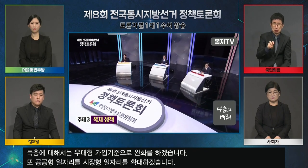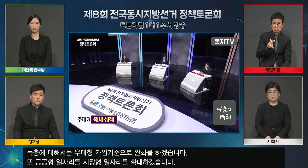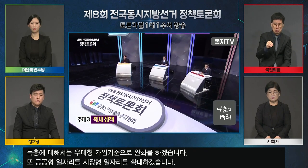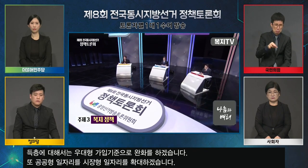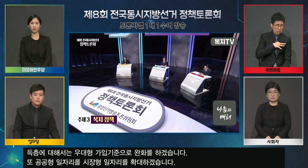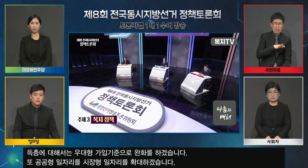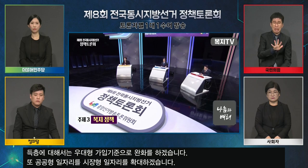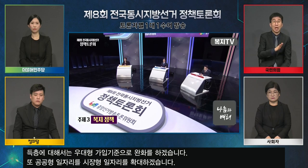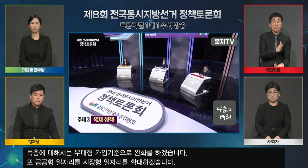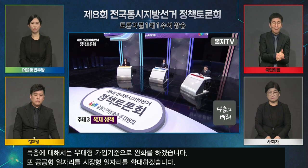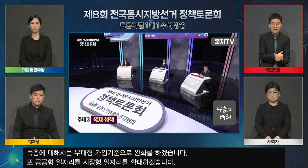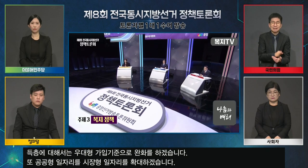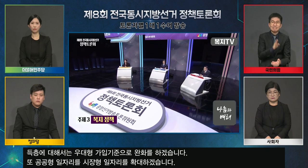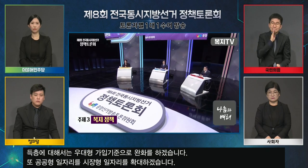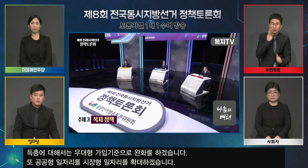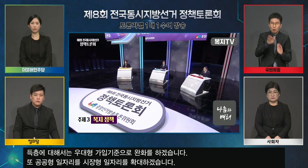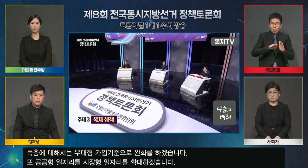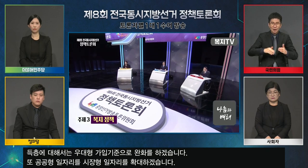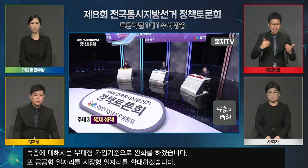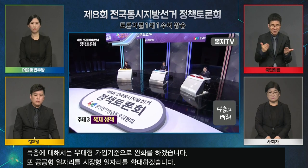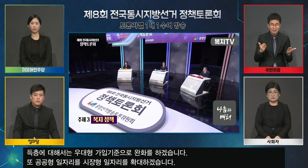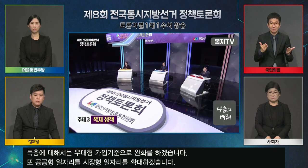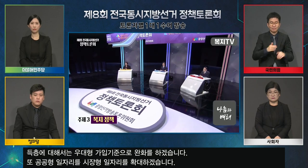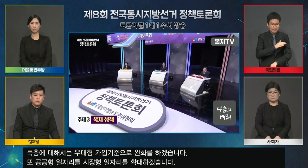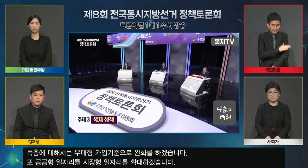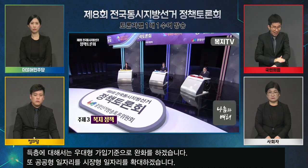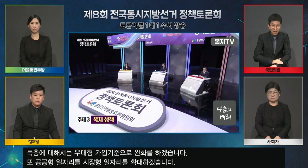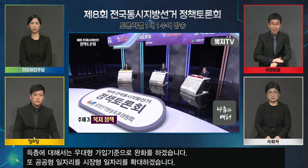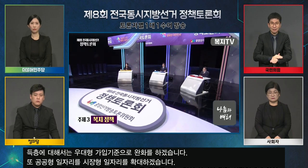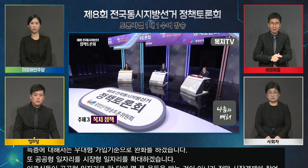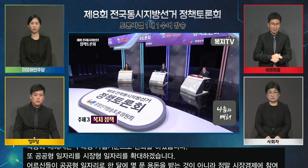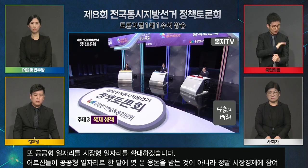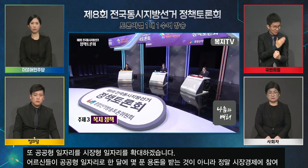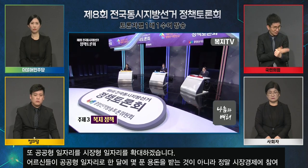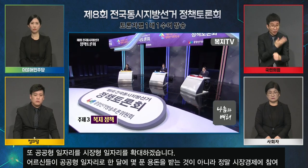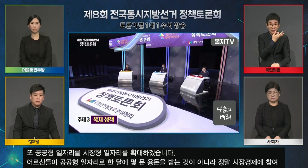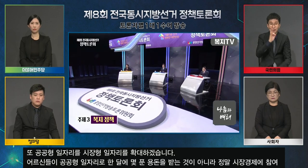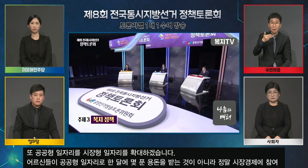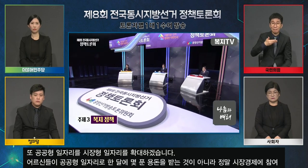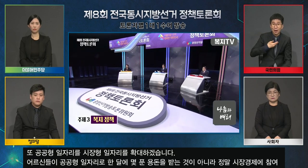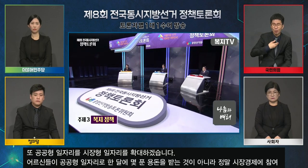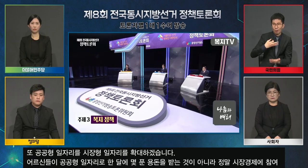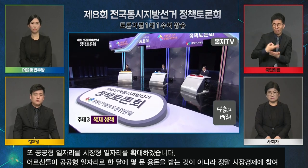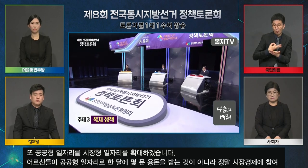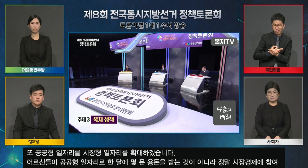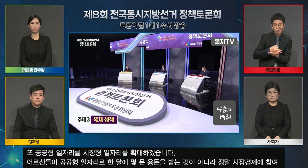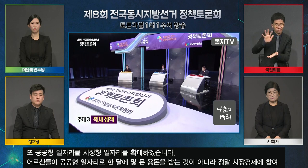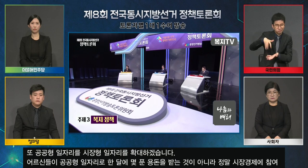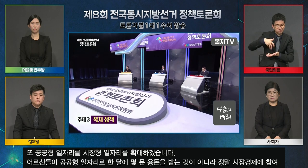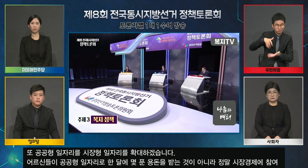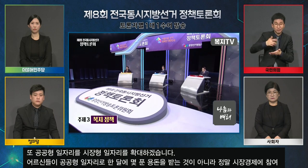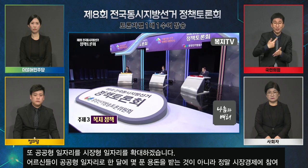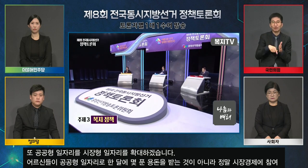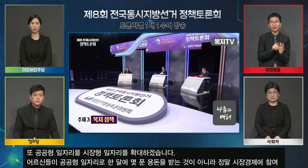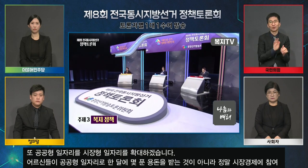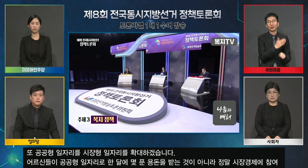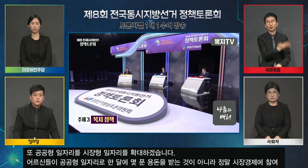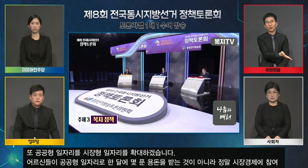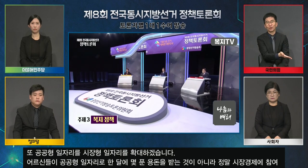시장경제에 참여해서 스스로의 능력을 인정받고 소득을 제대로 보장받을 수 있는